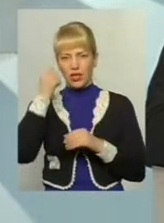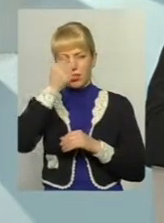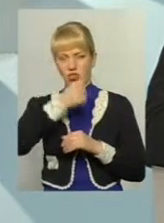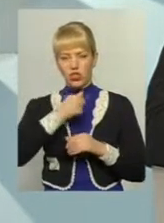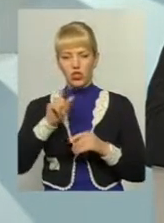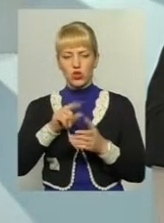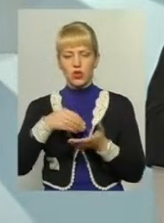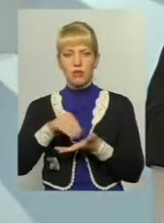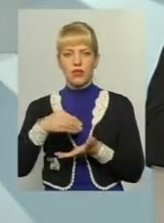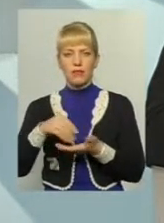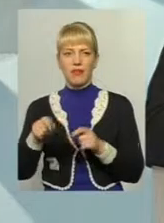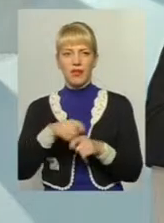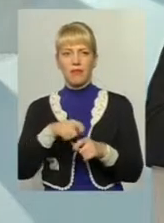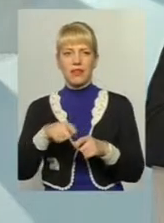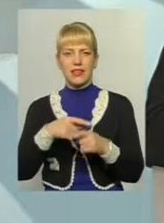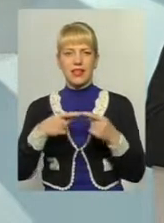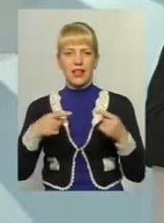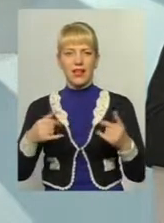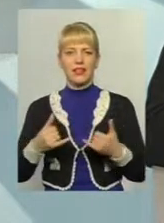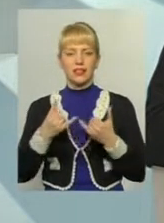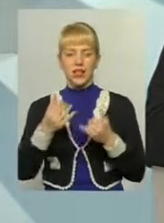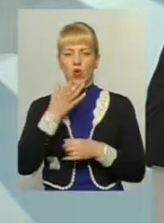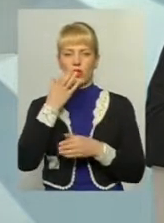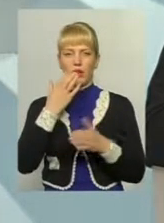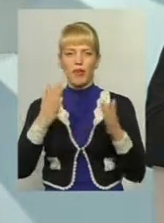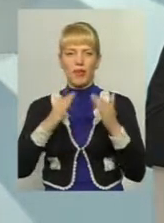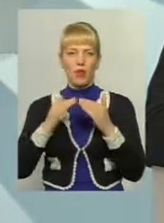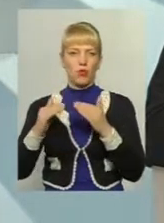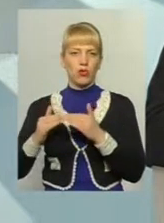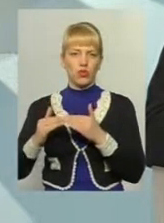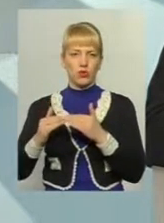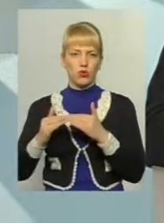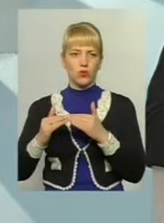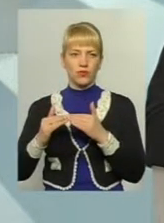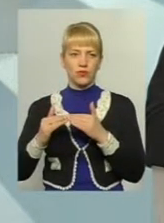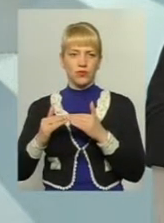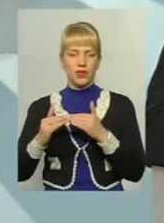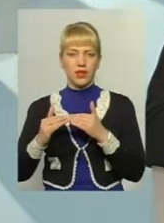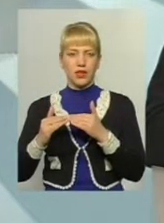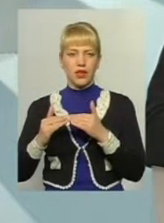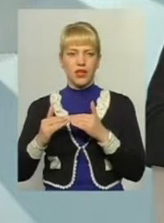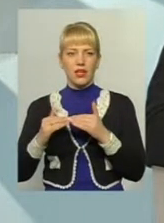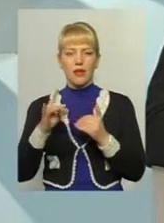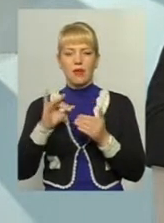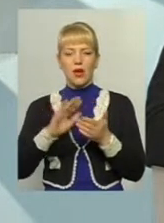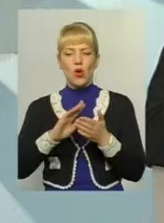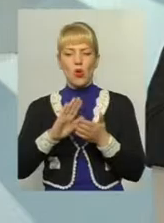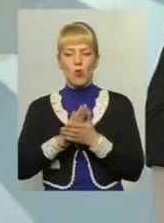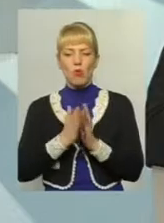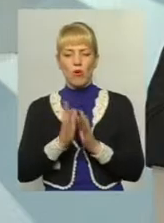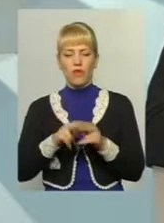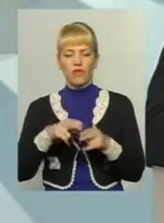енергоефективності. Так. Вони пропонують ОСББ звернутися в державний банк і взяти кредит на